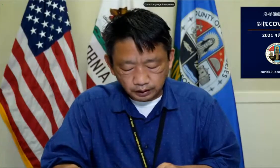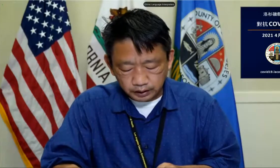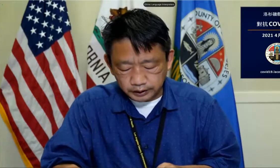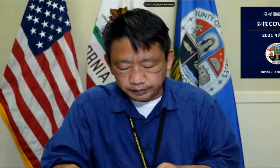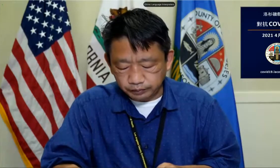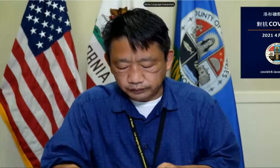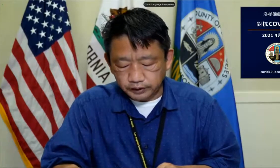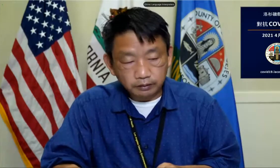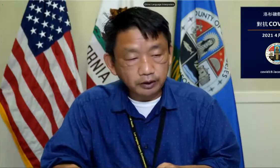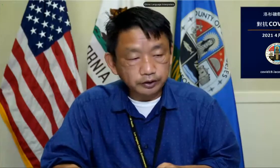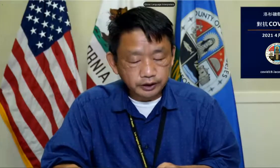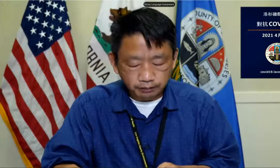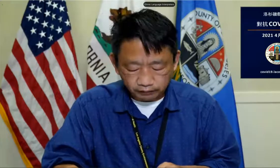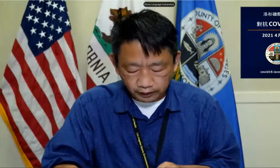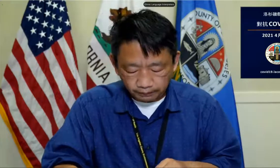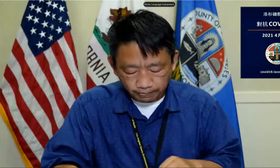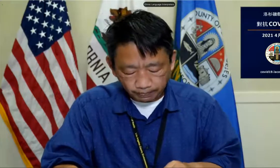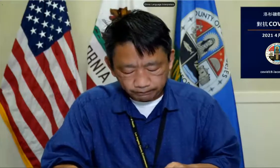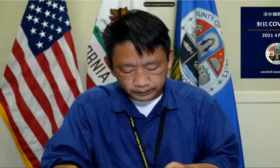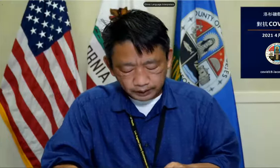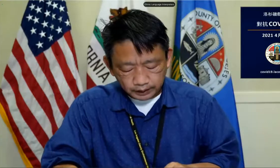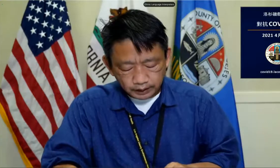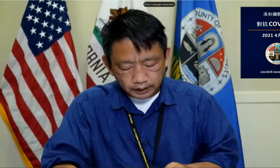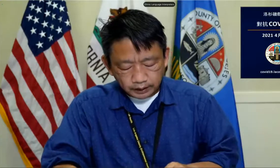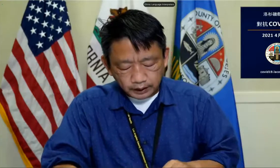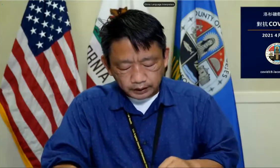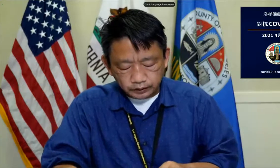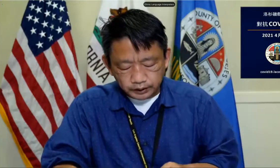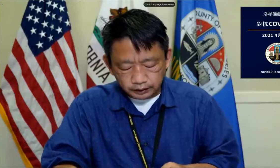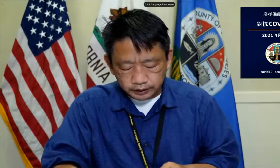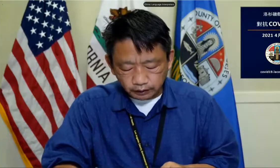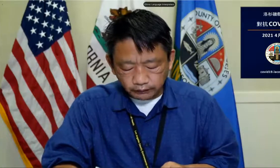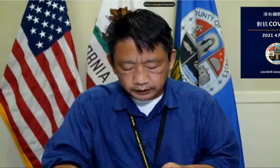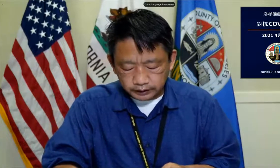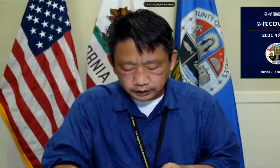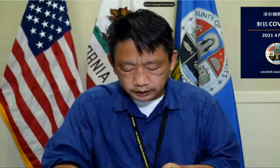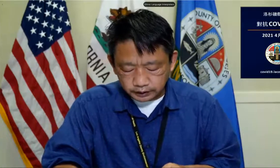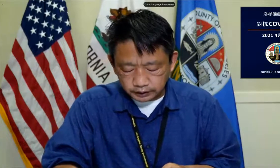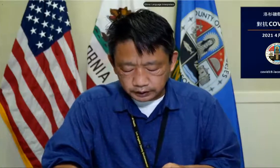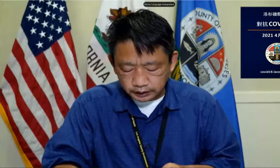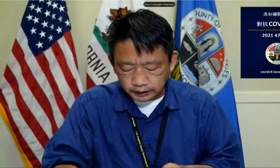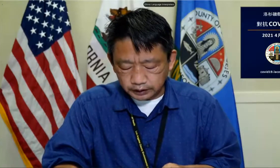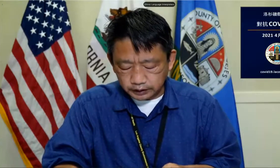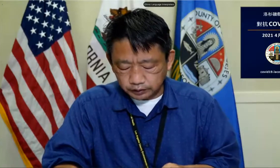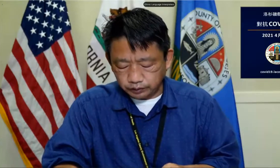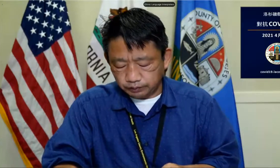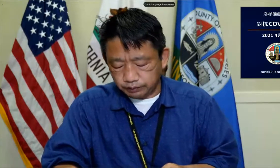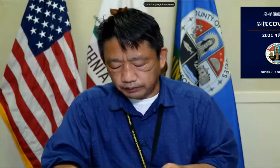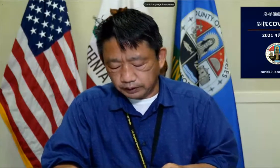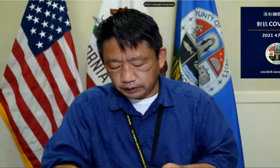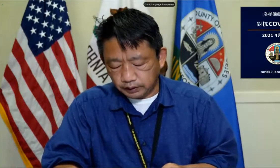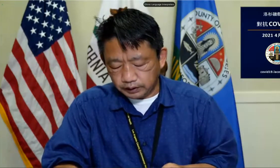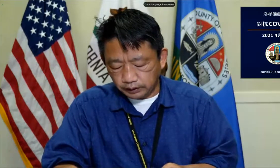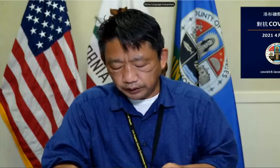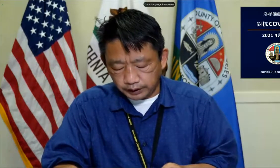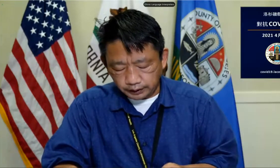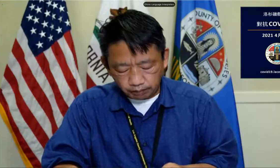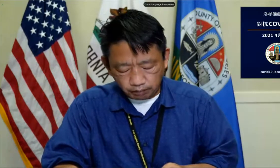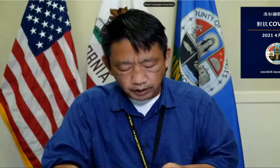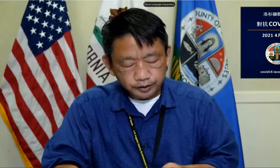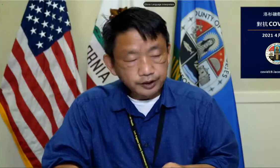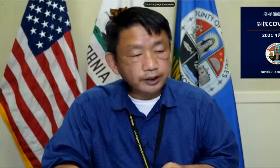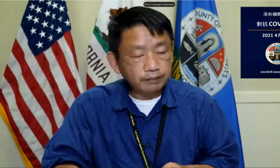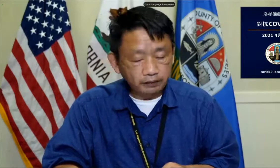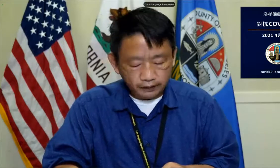例，而食品部分则没有新的爆发。在宗教、消防及第一急救部门，到了3月